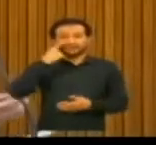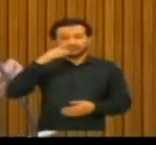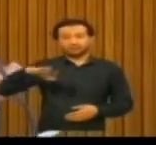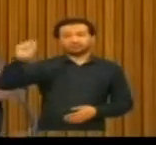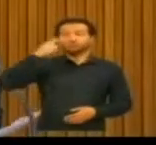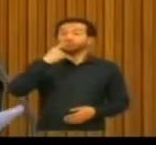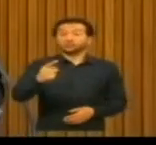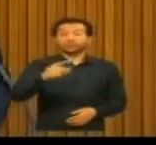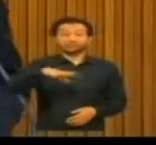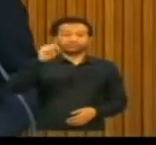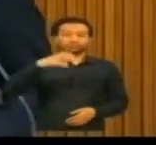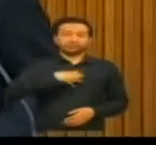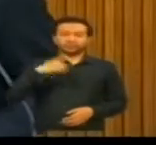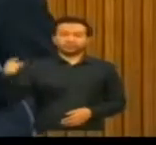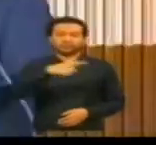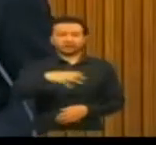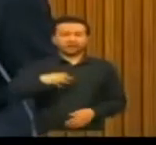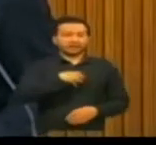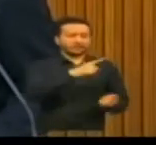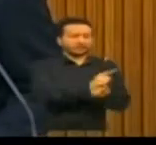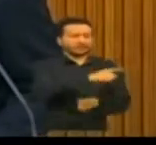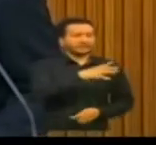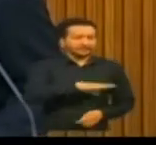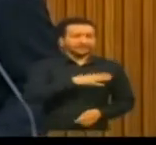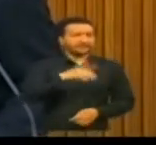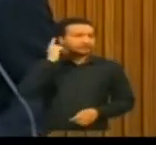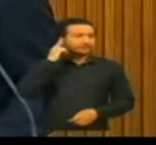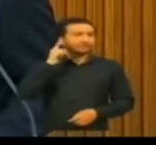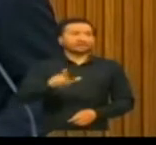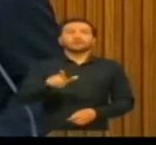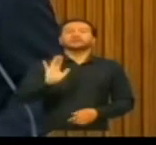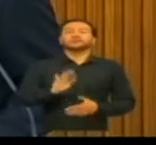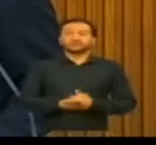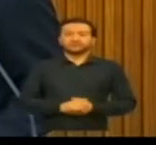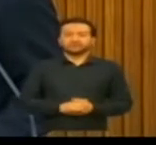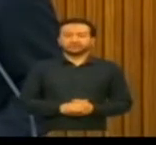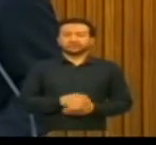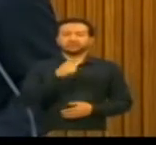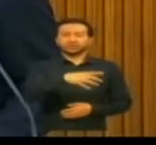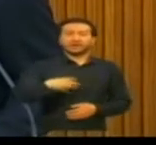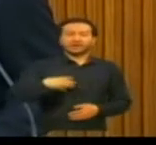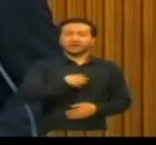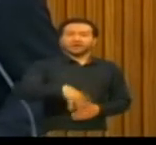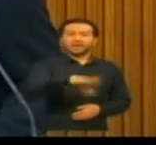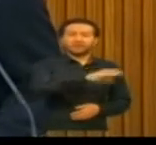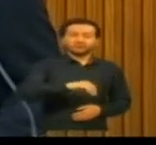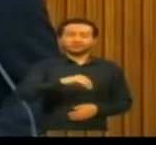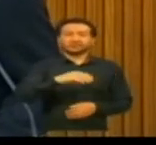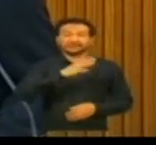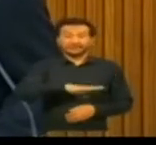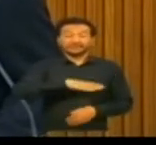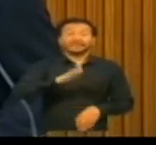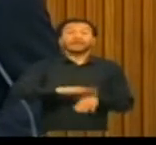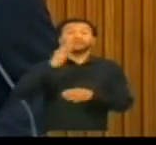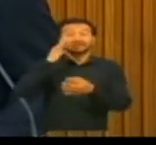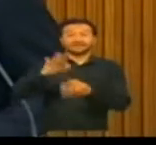söz sahibi olanların bu annelerin talebini yerine getirmesi gerekmiyor mu? Bu annelerin taleplerini yerine getirmeyen